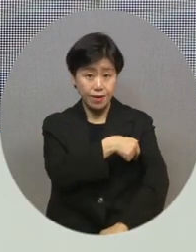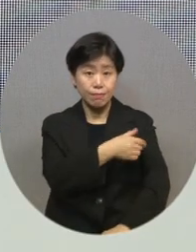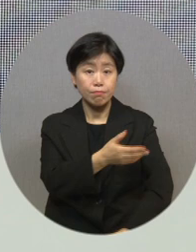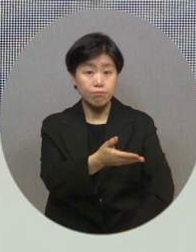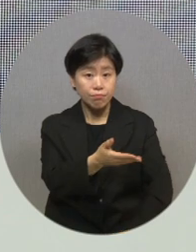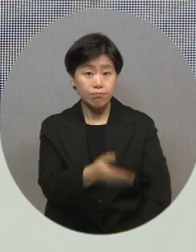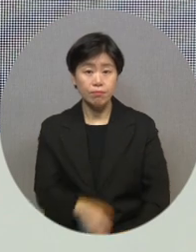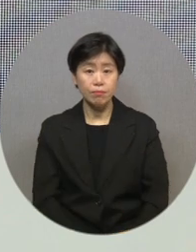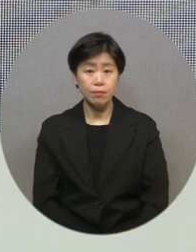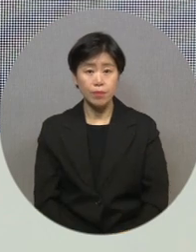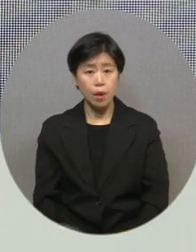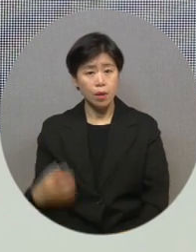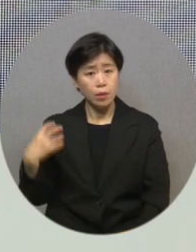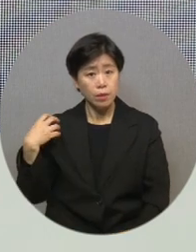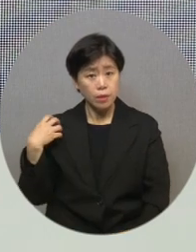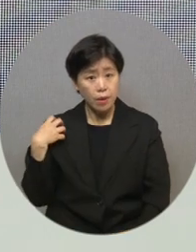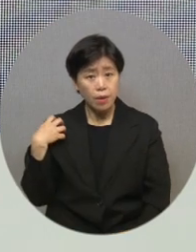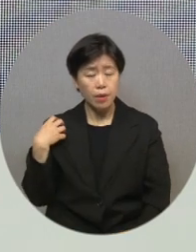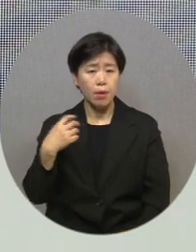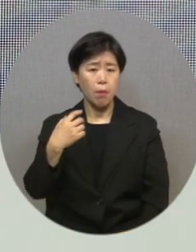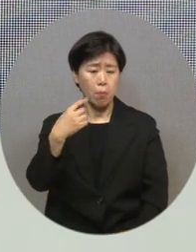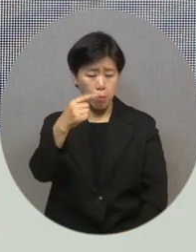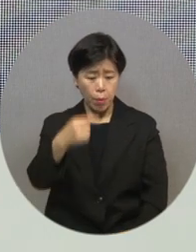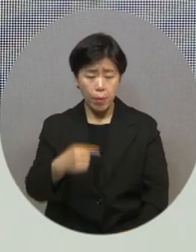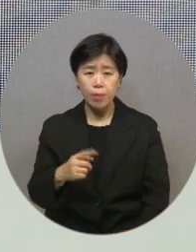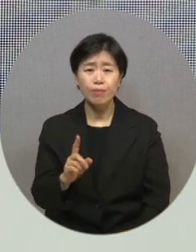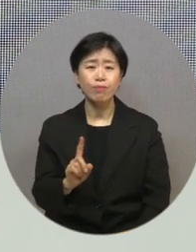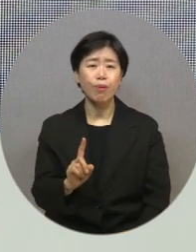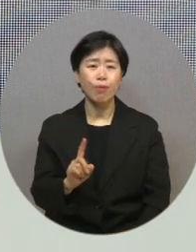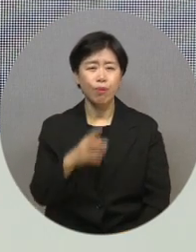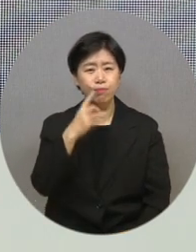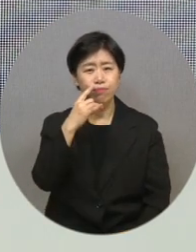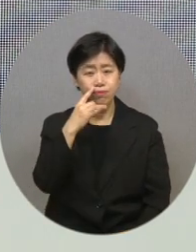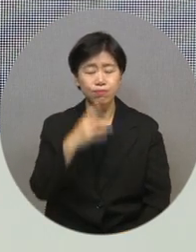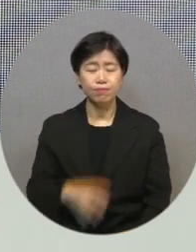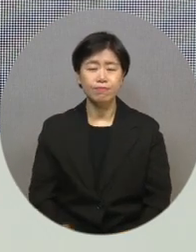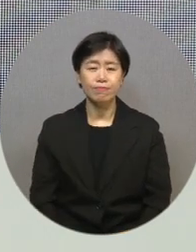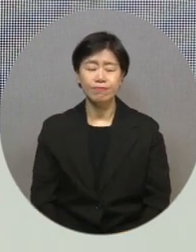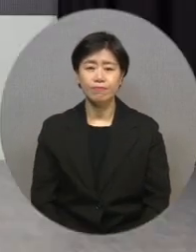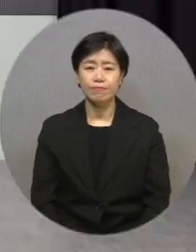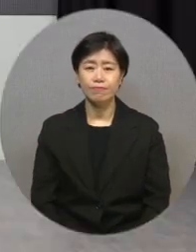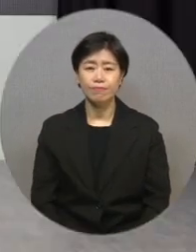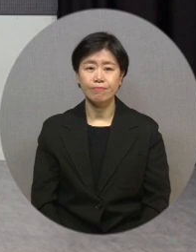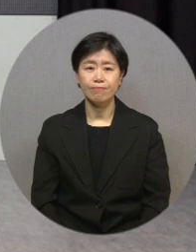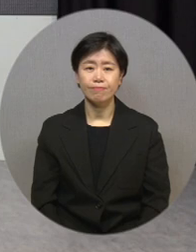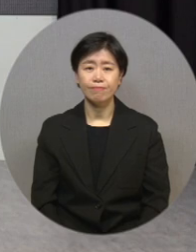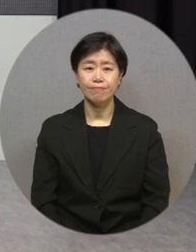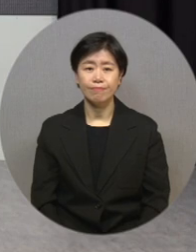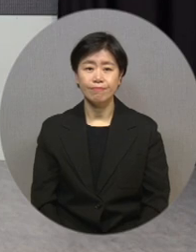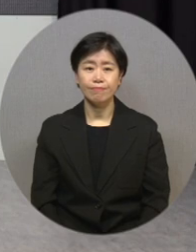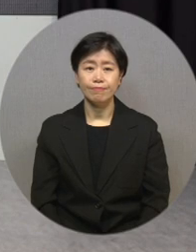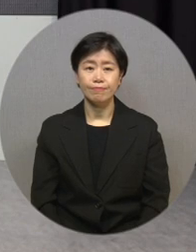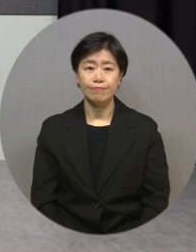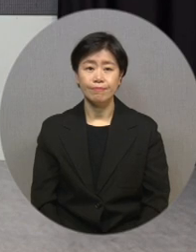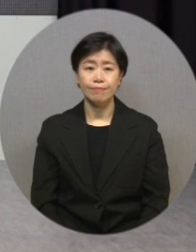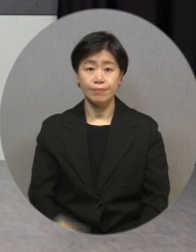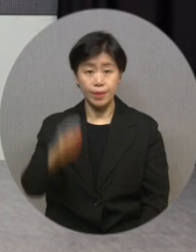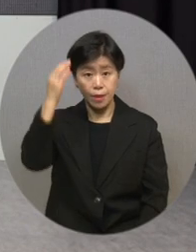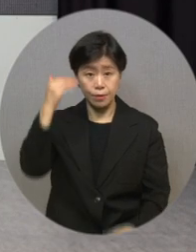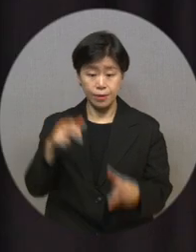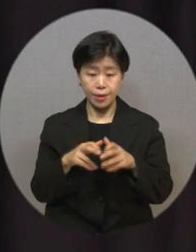이사로서의 주요 업무가 주로 모였는지 궁금해요 어